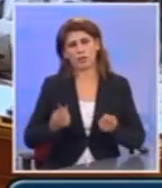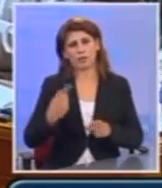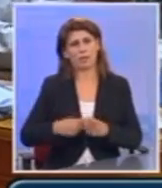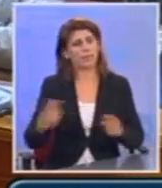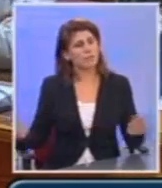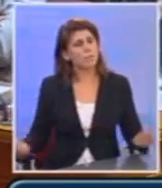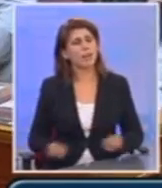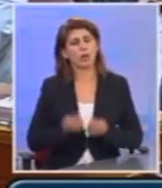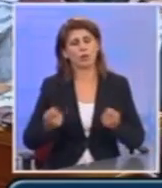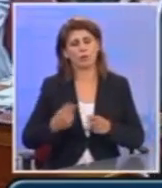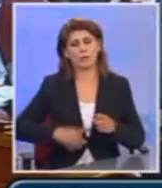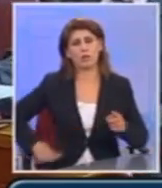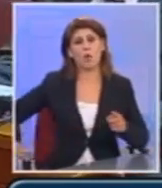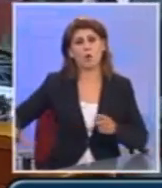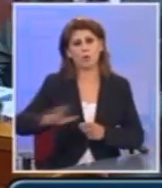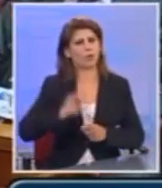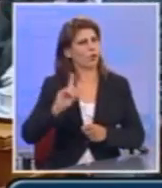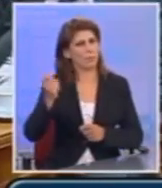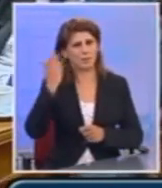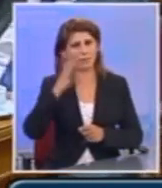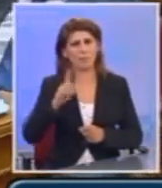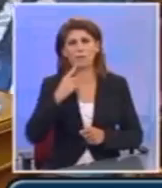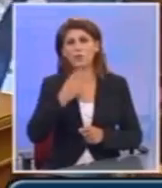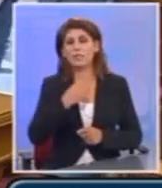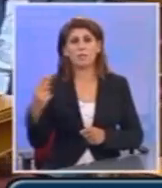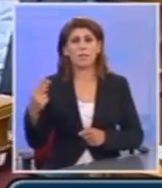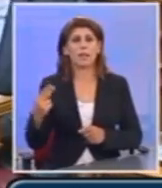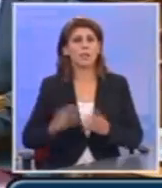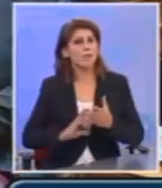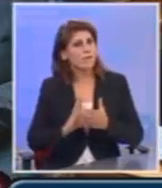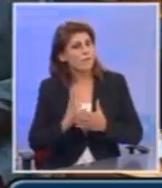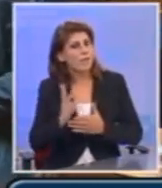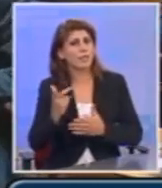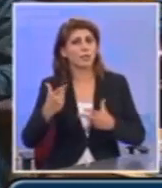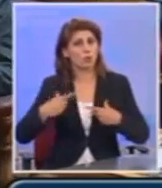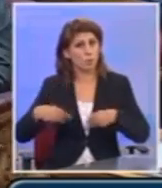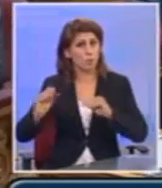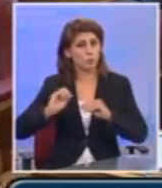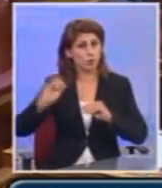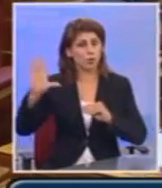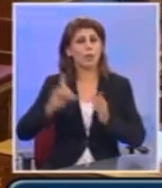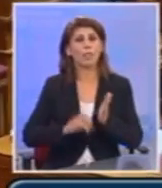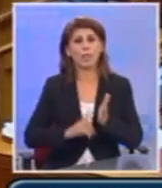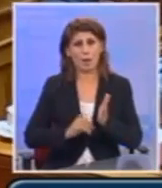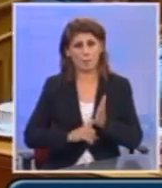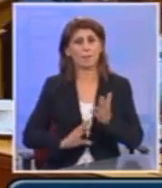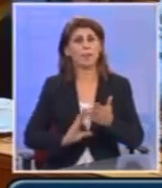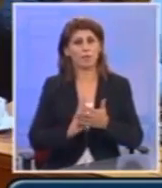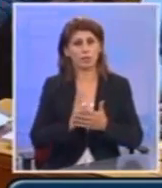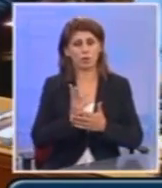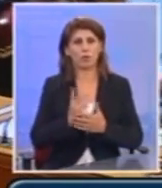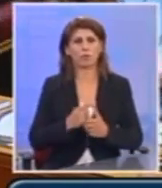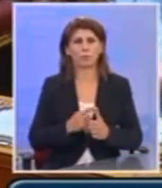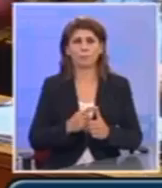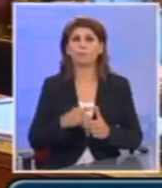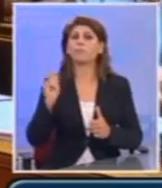χώρας και όχι με τις τιμές που σημαίνει η βελτίωση γιατη βελτ τν εξαγω στην ελλάδα θα έπρεπε να βελτιωθούν